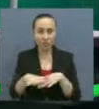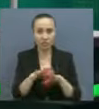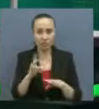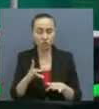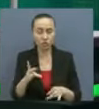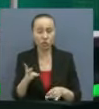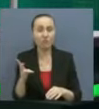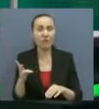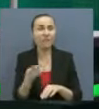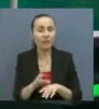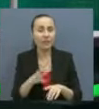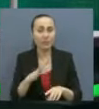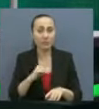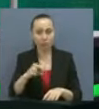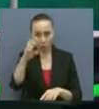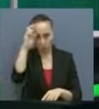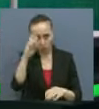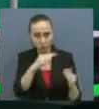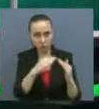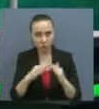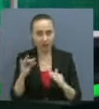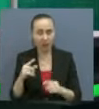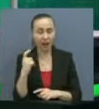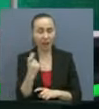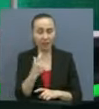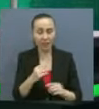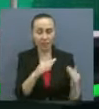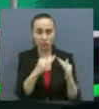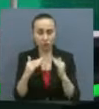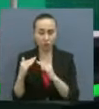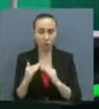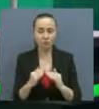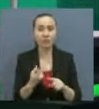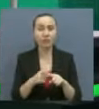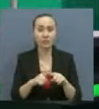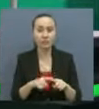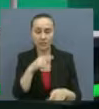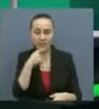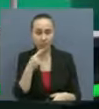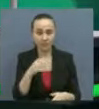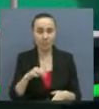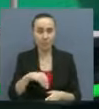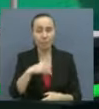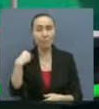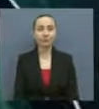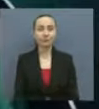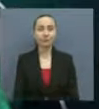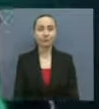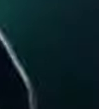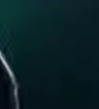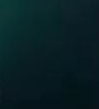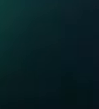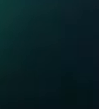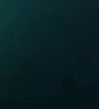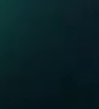ущерба деятельности госучреждений и хозяйствующих субъектов, отметил президент страны.